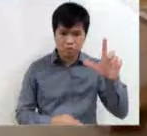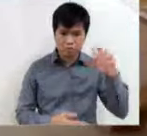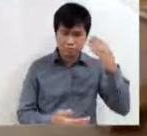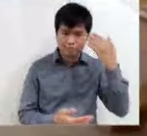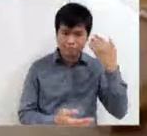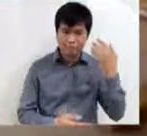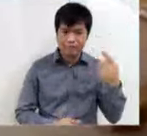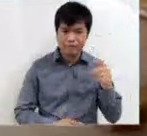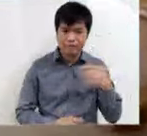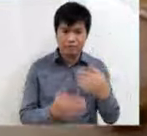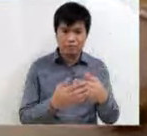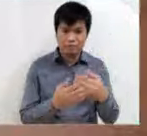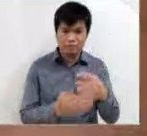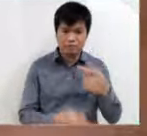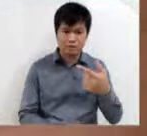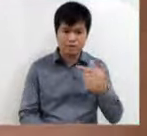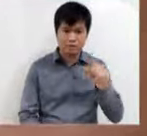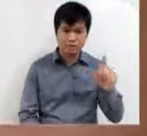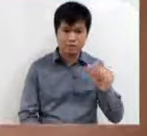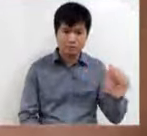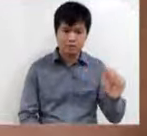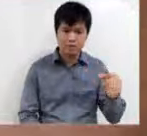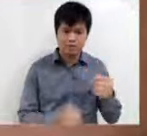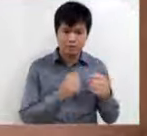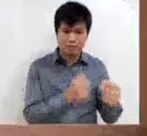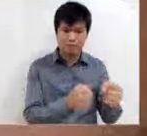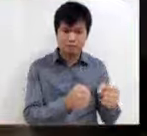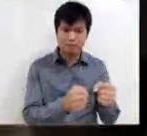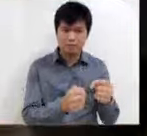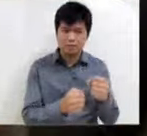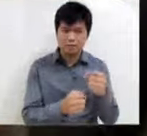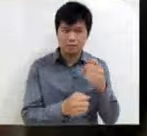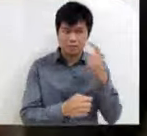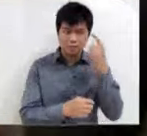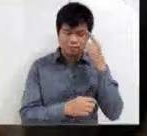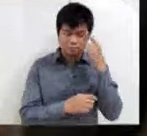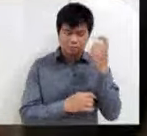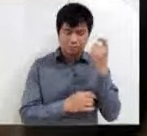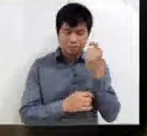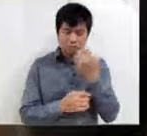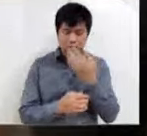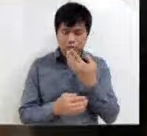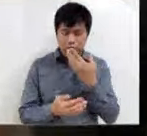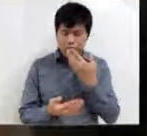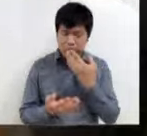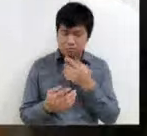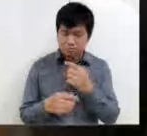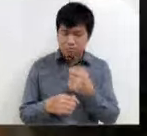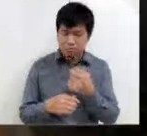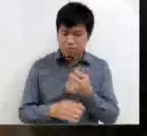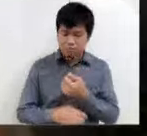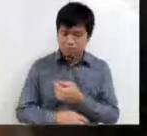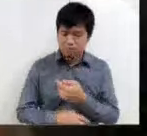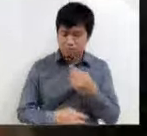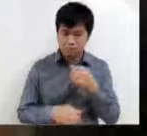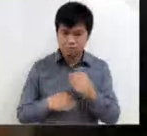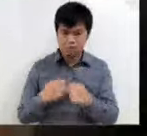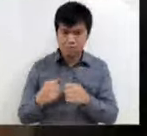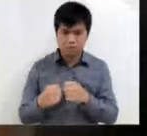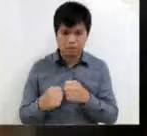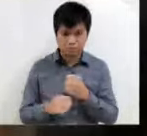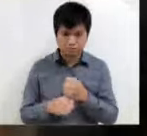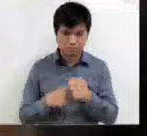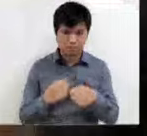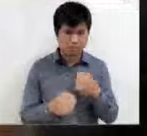sa pangyayari, mistulang nabubuhay umano sa masamang panaginip si Jovel. Nanganak si Jovel nitong November 3. Katulad ni Paul, caregiver din siya